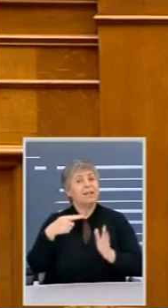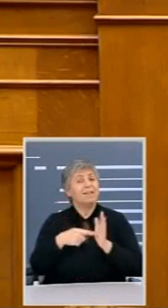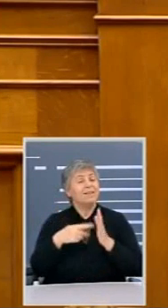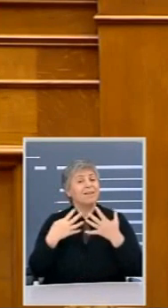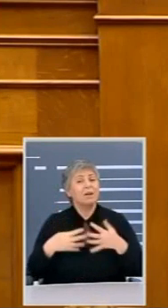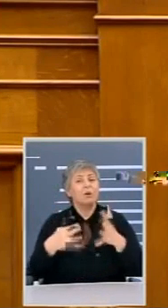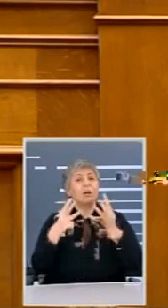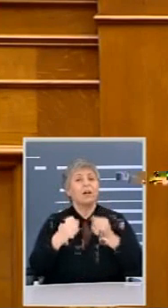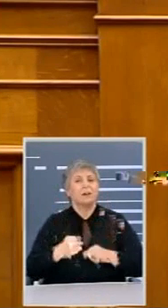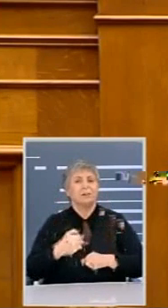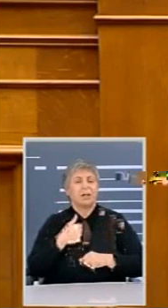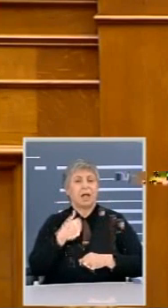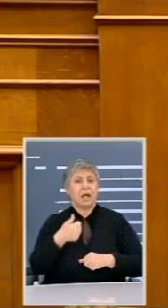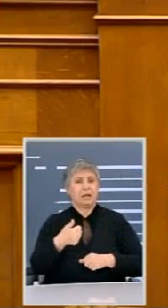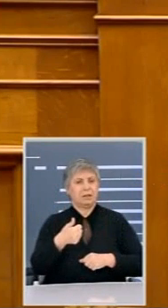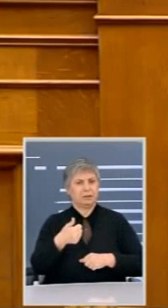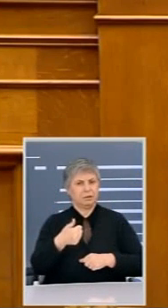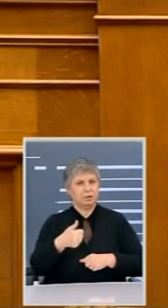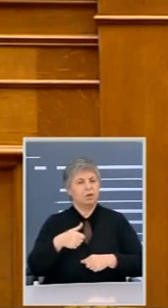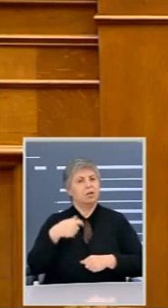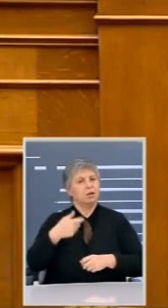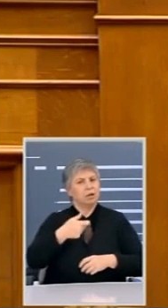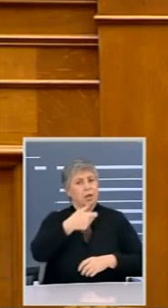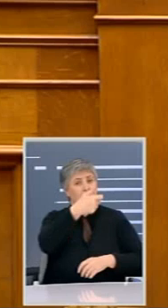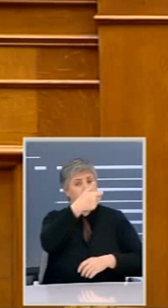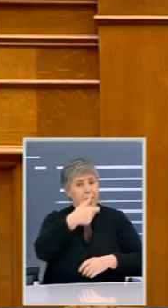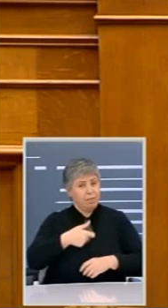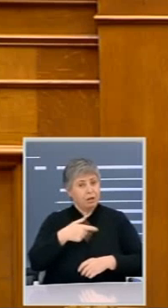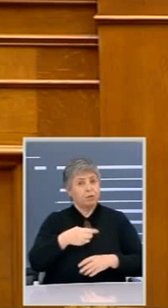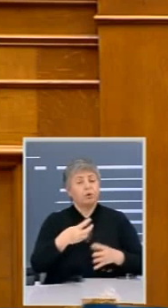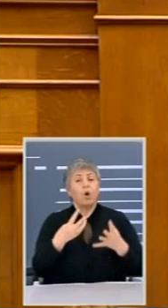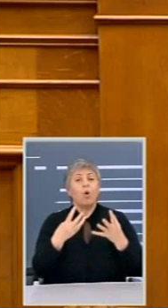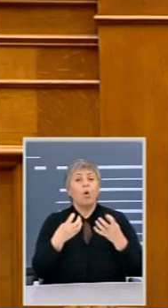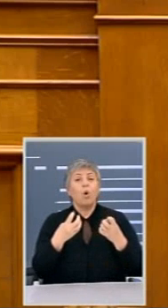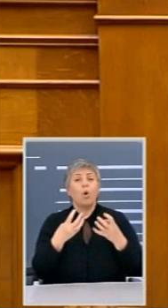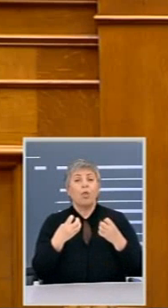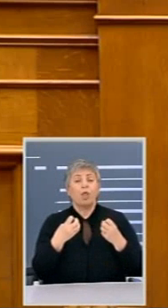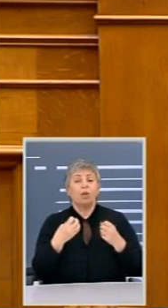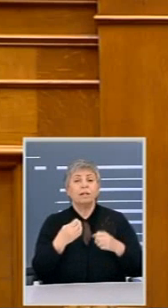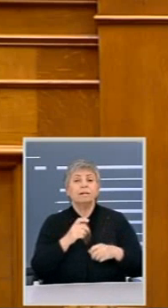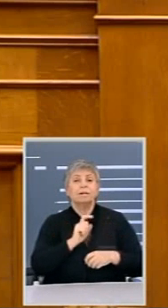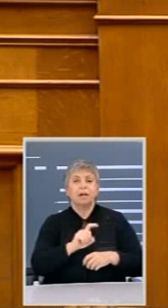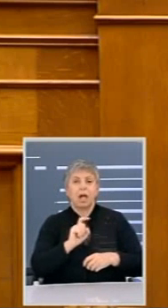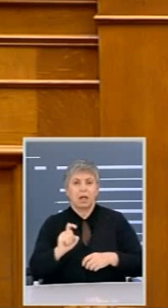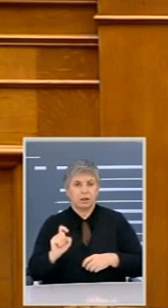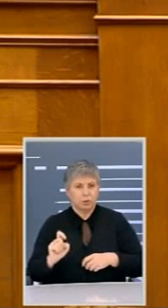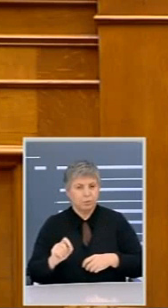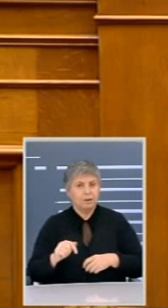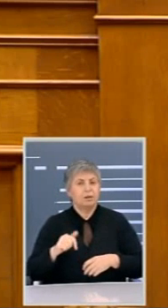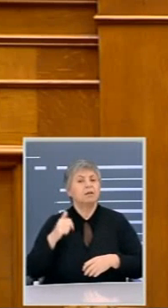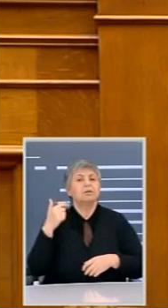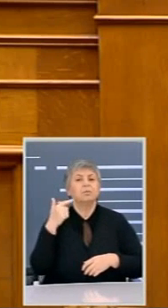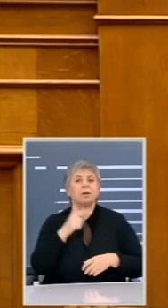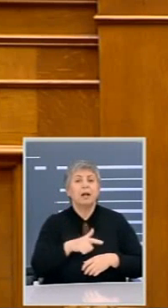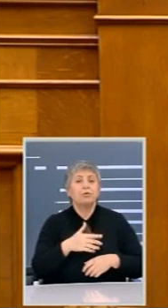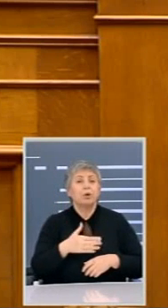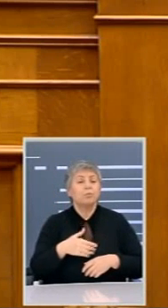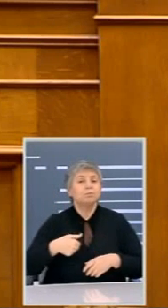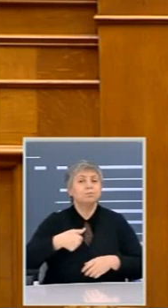1996 Το δάνειο αυτό των 80 εκατομμύριων δραχμών δεν εξυπηρετείτο και έγιναν 3 άγωνοι πληστηριασμοί.